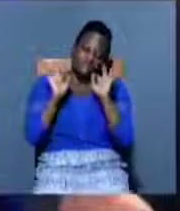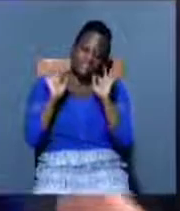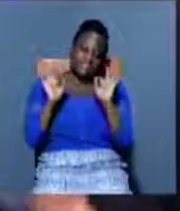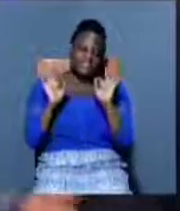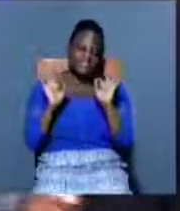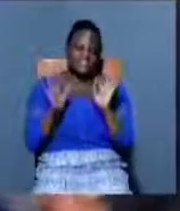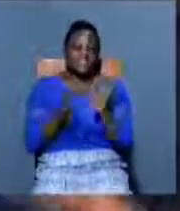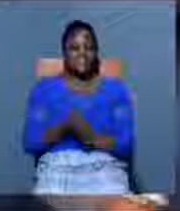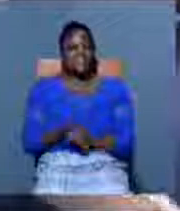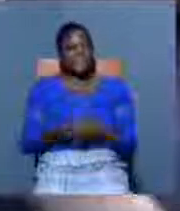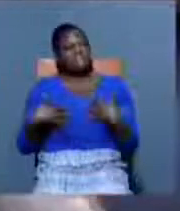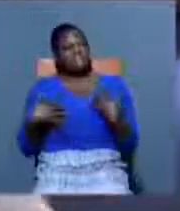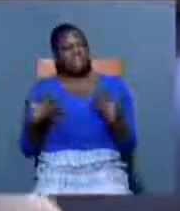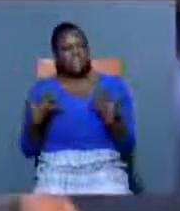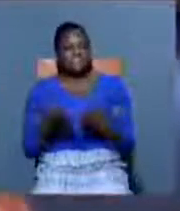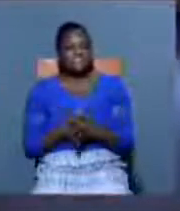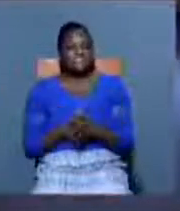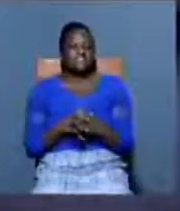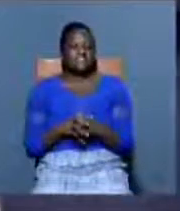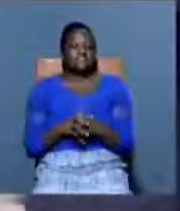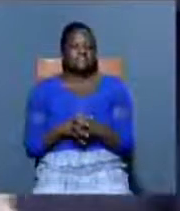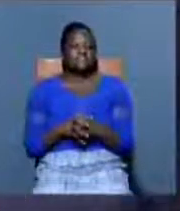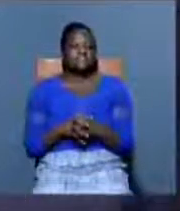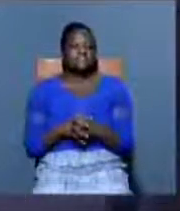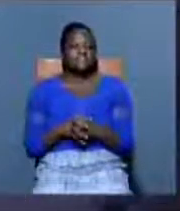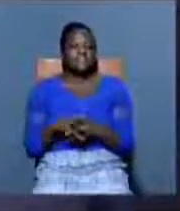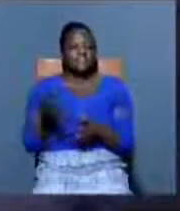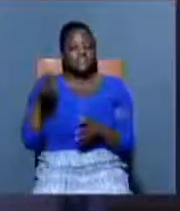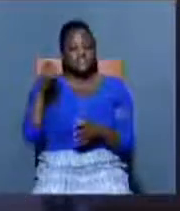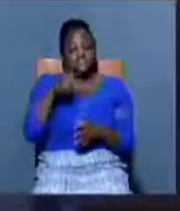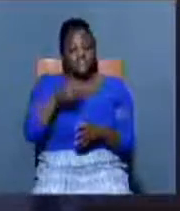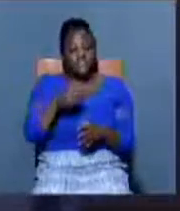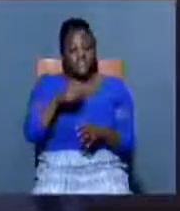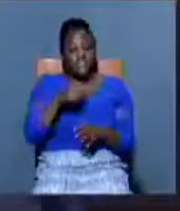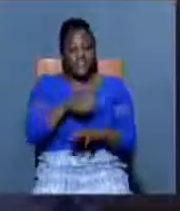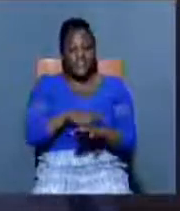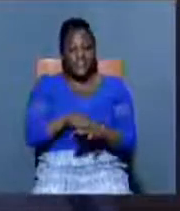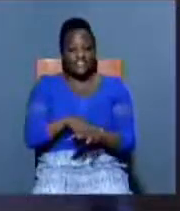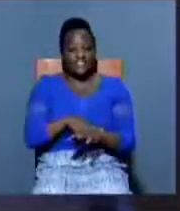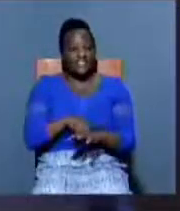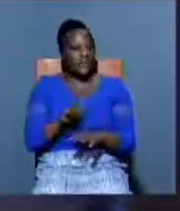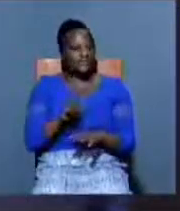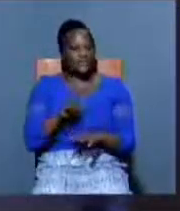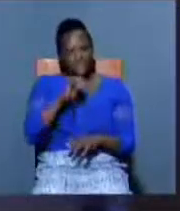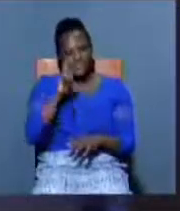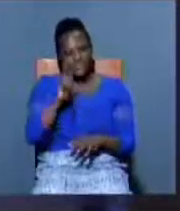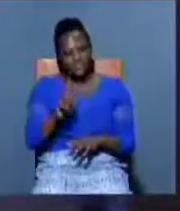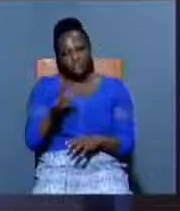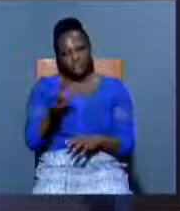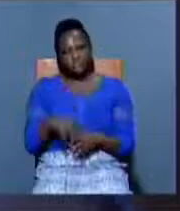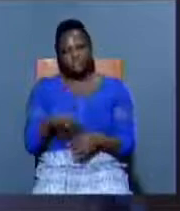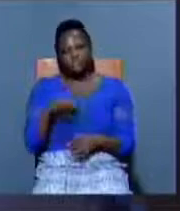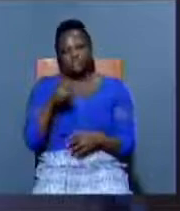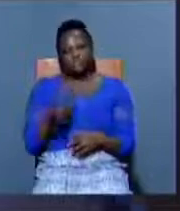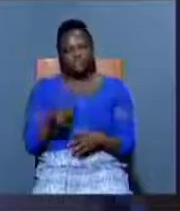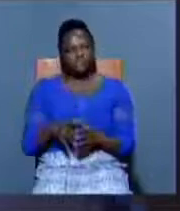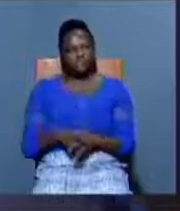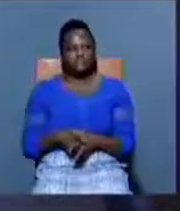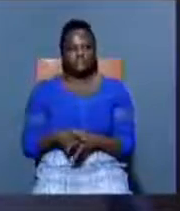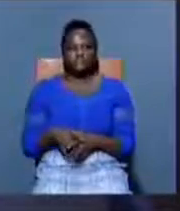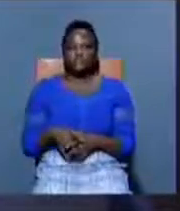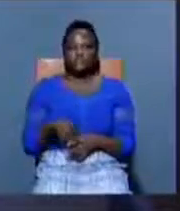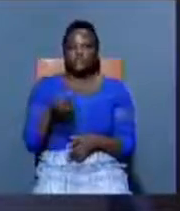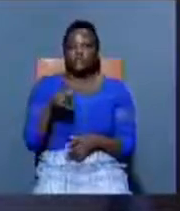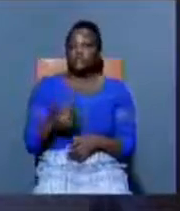Najisikie vizuri. Yaani ifike kipindi haujaulizwa, haujaambiwa, wewe ndio unaanza kuambia wenzio, "Oya eh, namuona mtoto